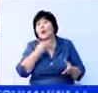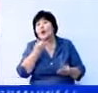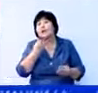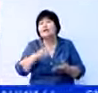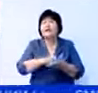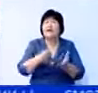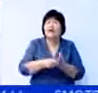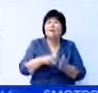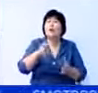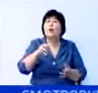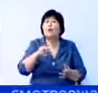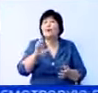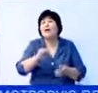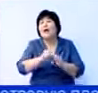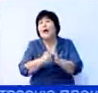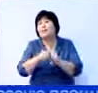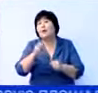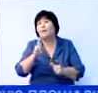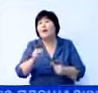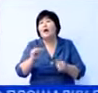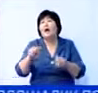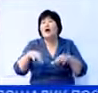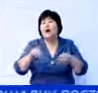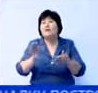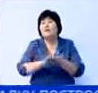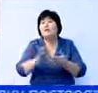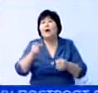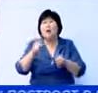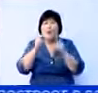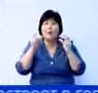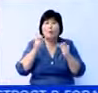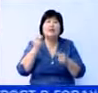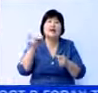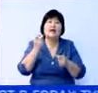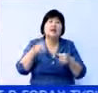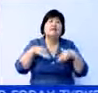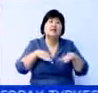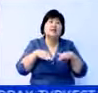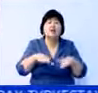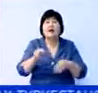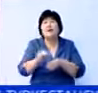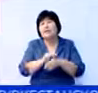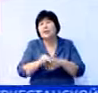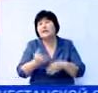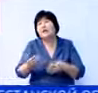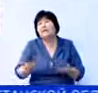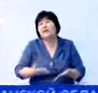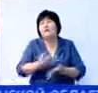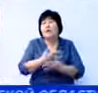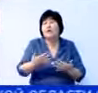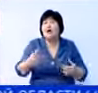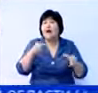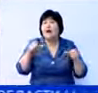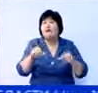стом-кабинетов, ломбардов, обменных пунктов, автомоек, оптик, химчисток, швейных ателье, мастерских по ремонту бытовой техники. Кафе